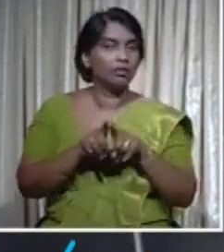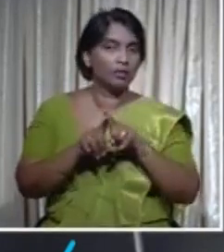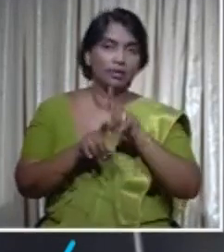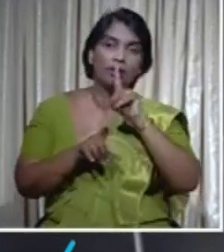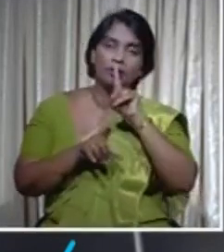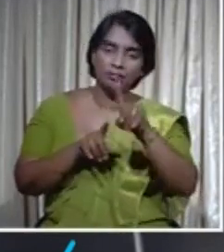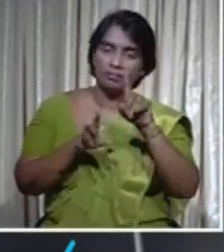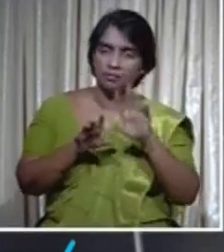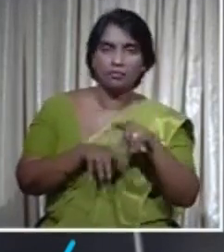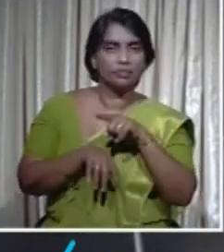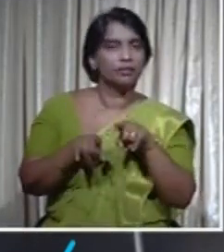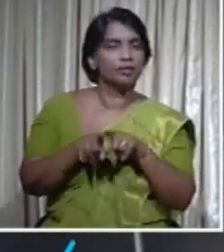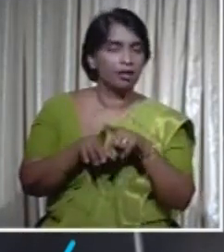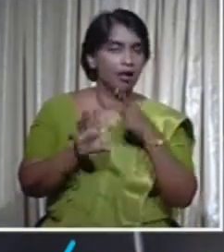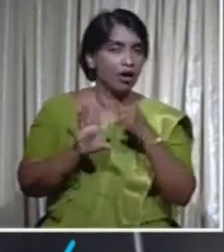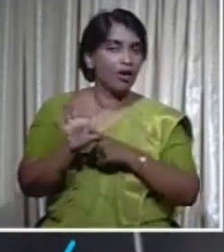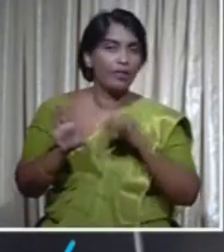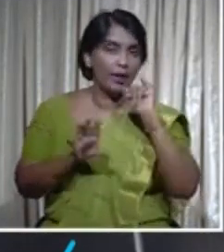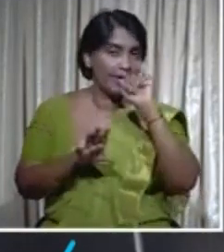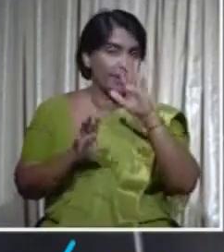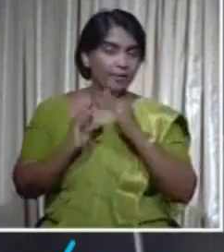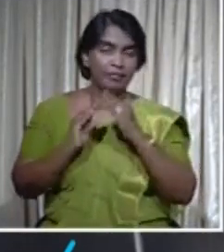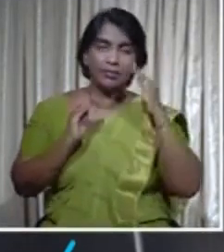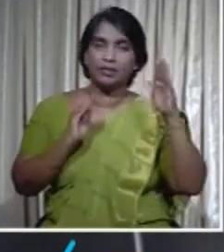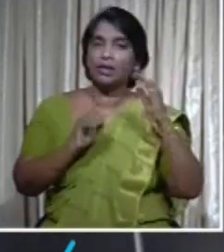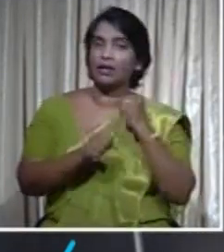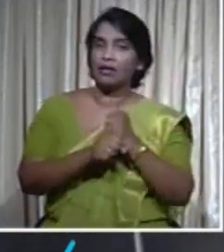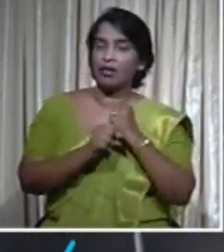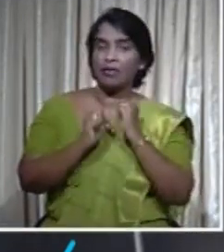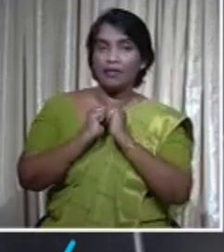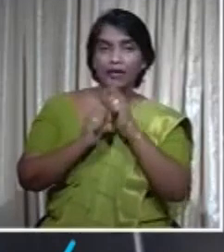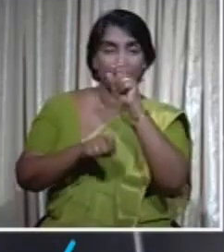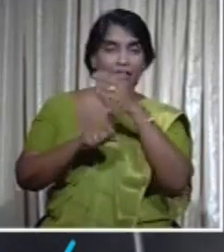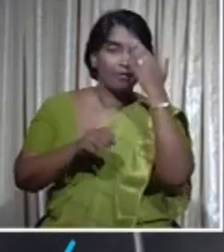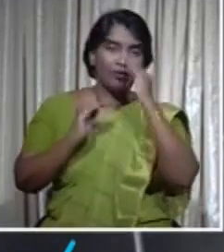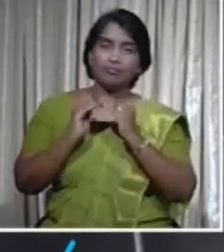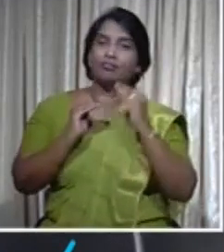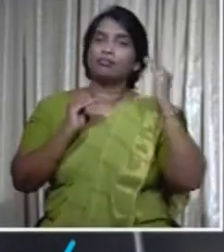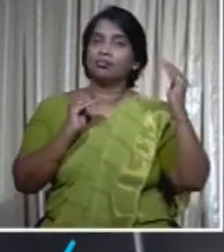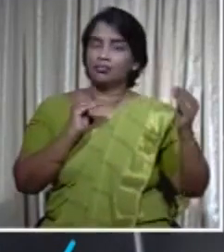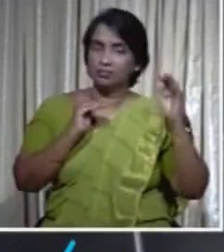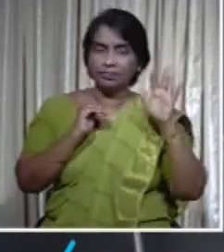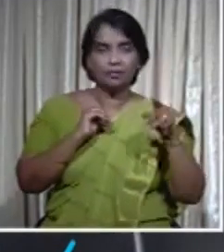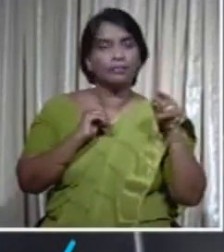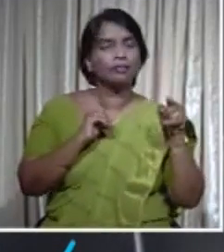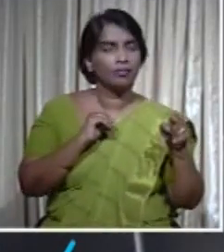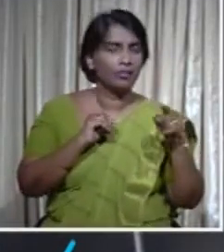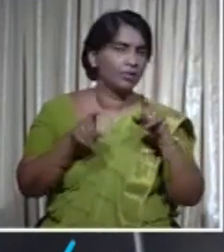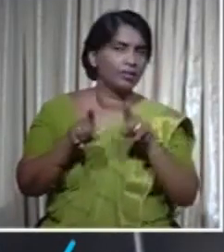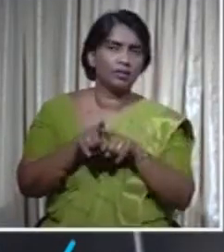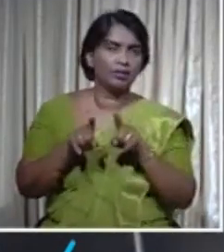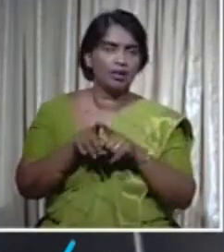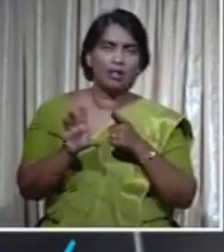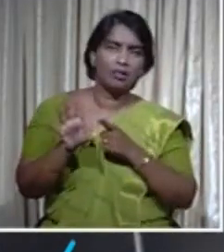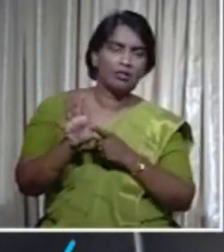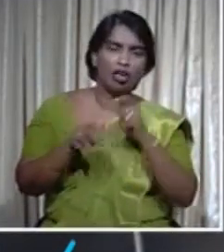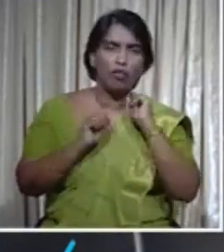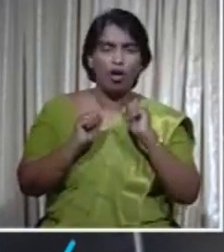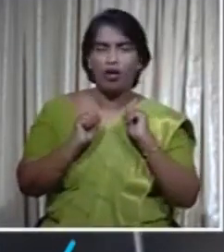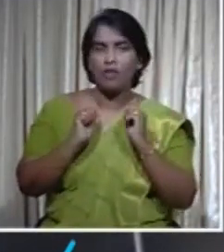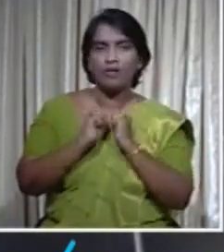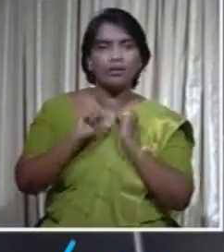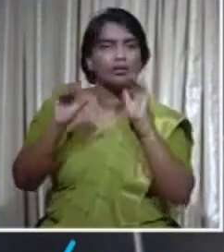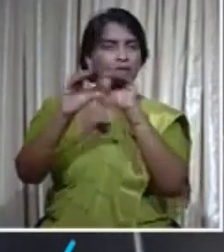65 வயதை நீங்கள் நிர்ணயம் செய்தால் அந்த இளைஞன் எப்படி அந்த அரசாங்க உத்தியோகத்திலே